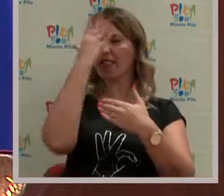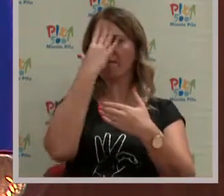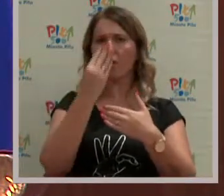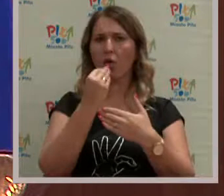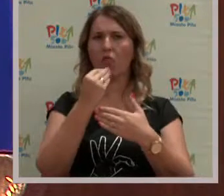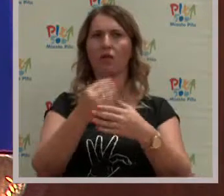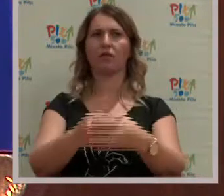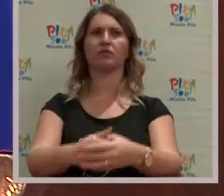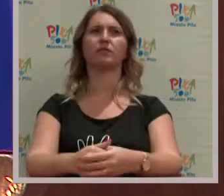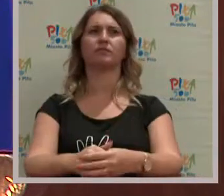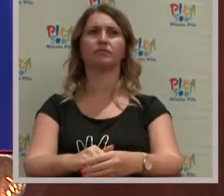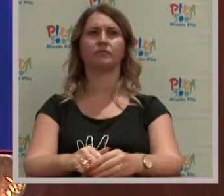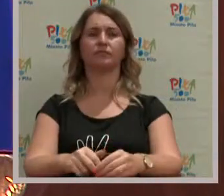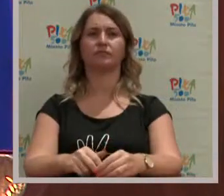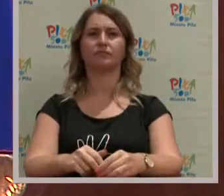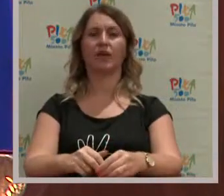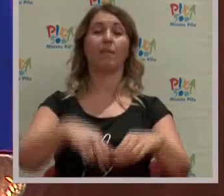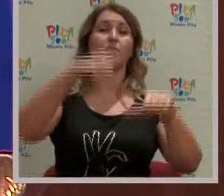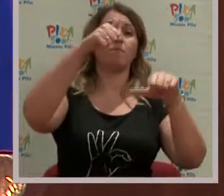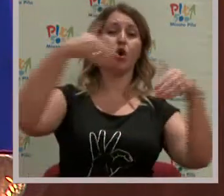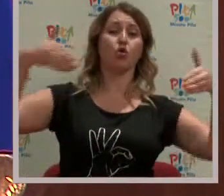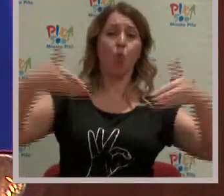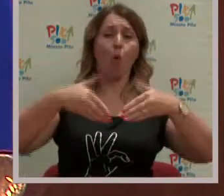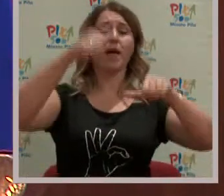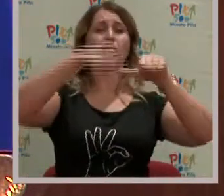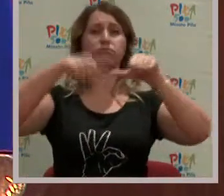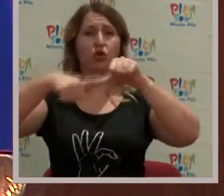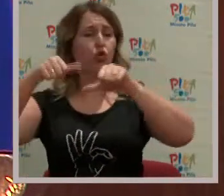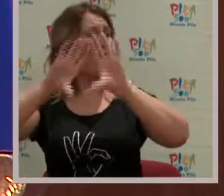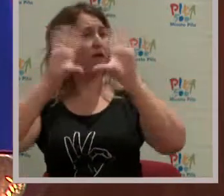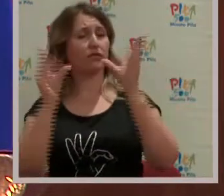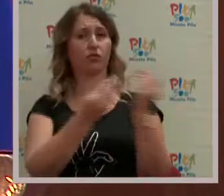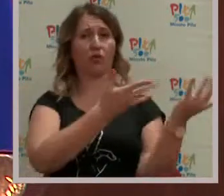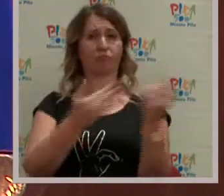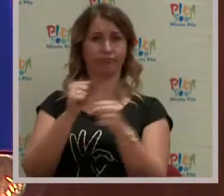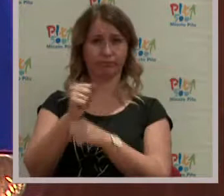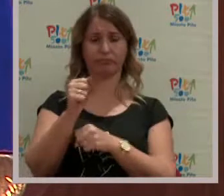wszystkie funkcje związane z żłobkami, przedszkolami, to wszystko, co jest potrzebne, żeby